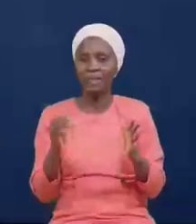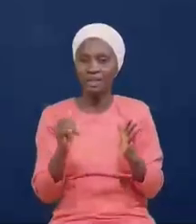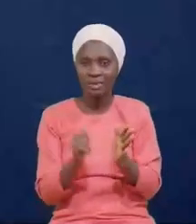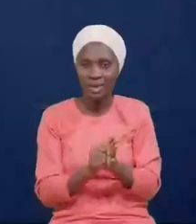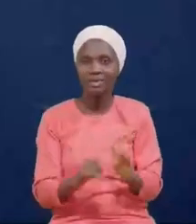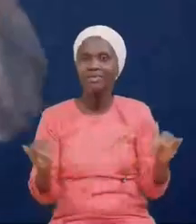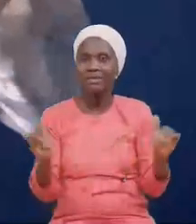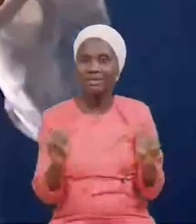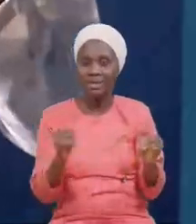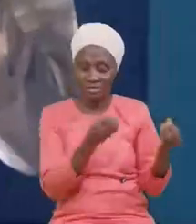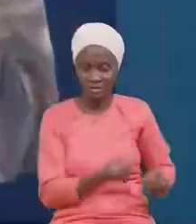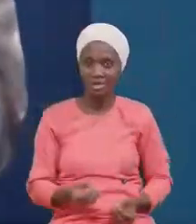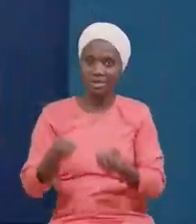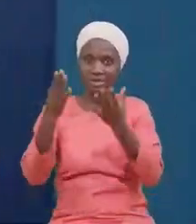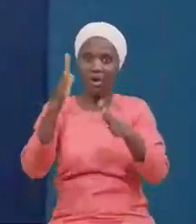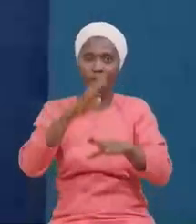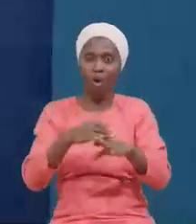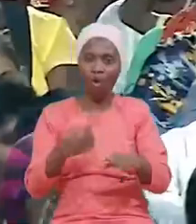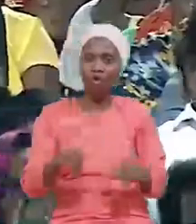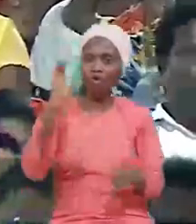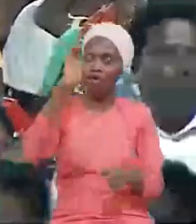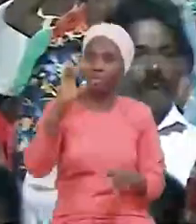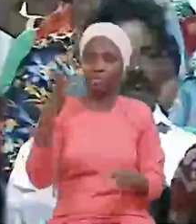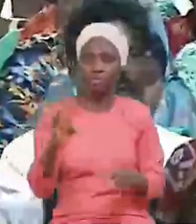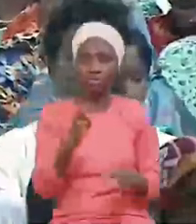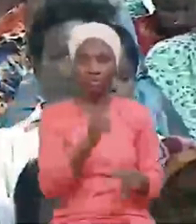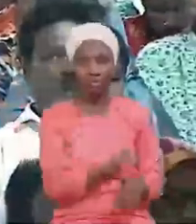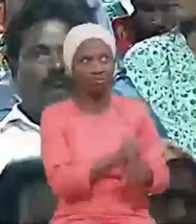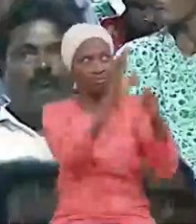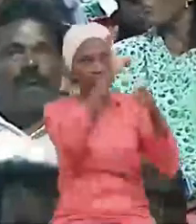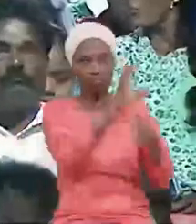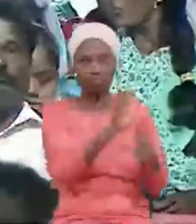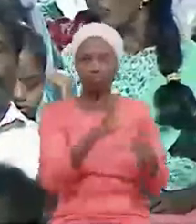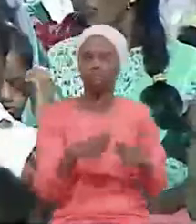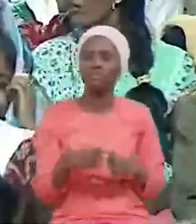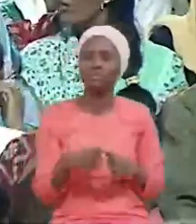C'est le Sauveur qui s'est sacrifié au calvaire.